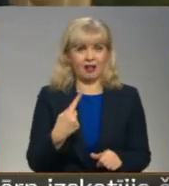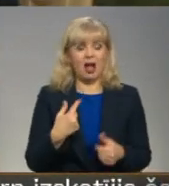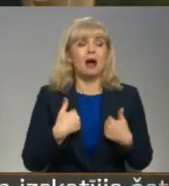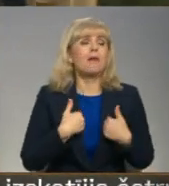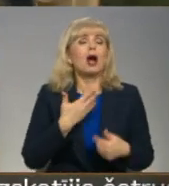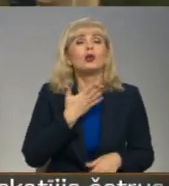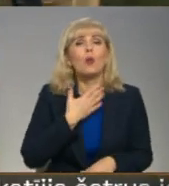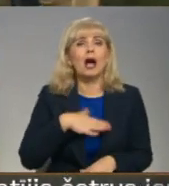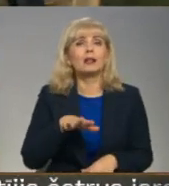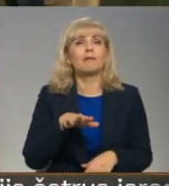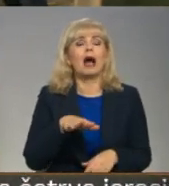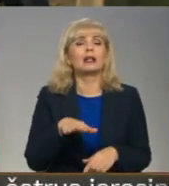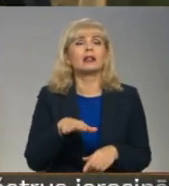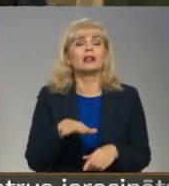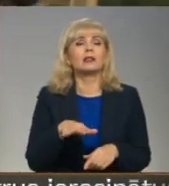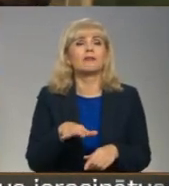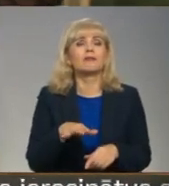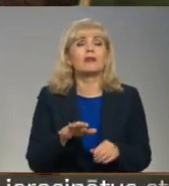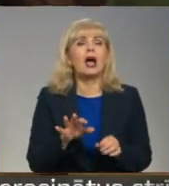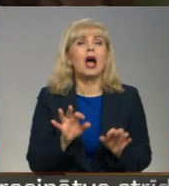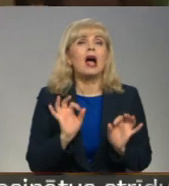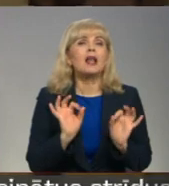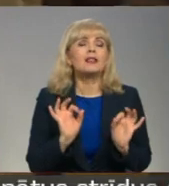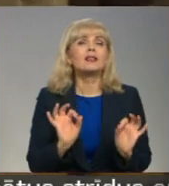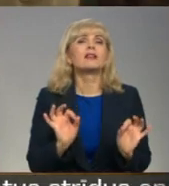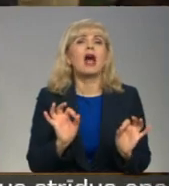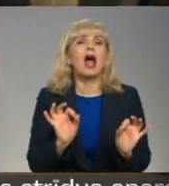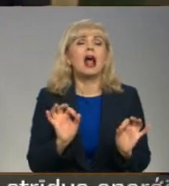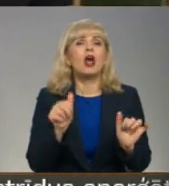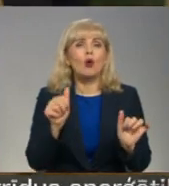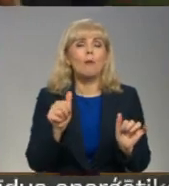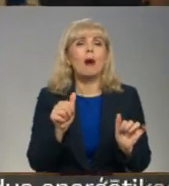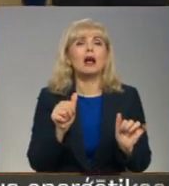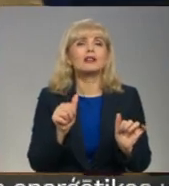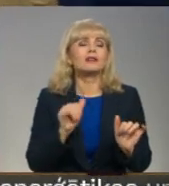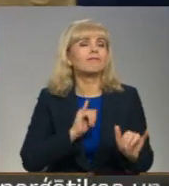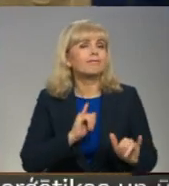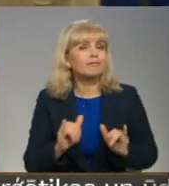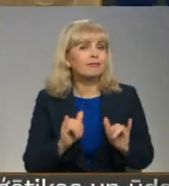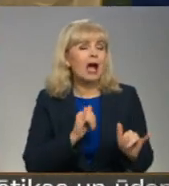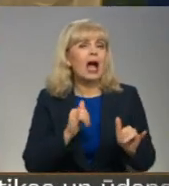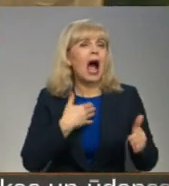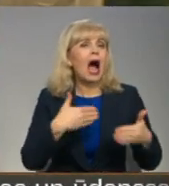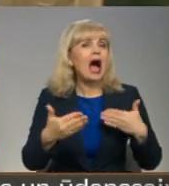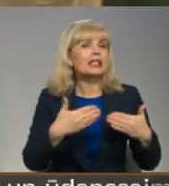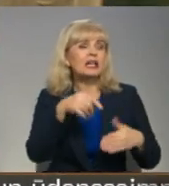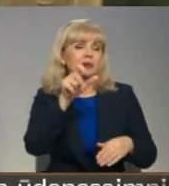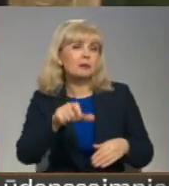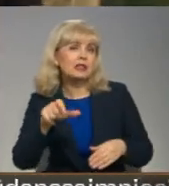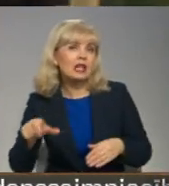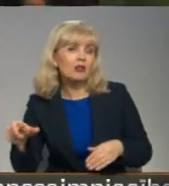Man ļoti patīk tas delikātums, kas ir tieši cilvēku attiecībās. Un man liekas, ka viņi diezgan